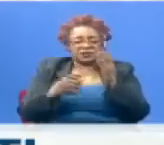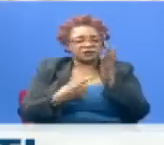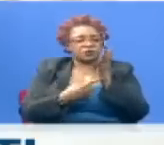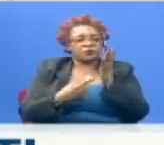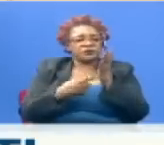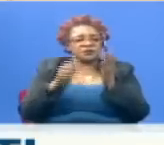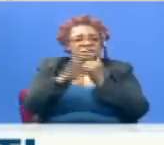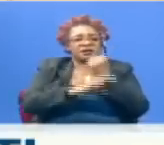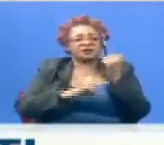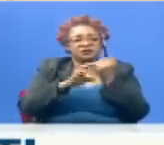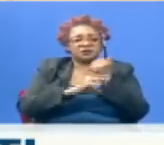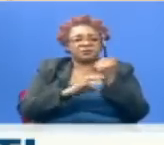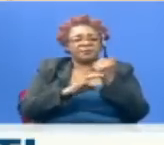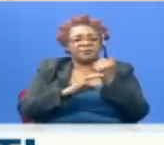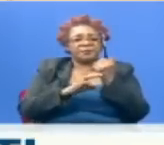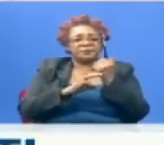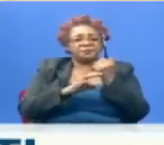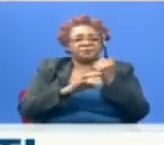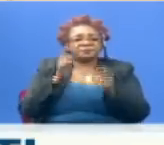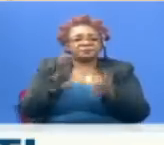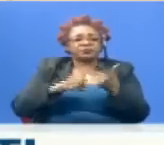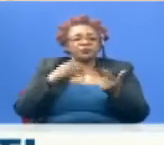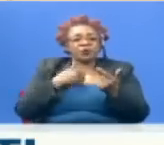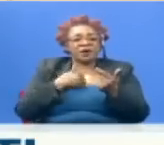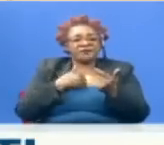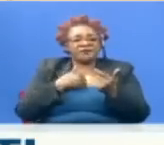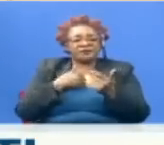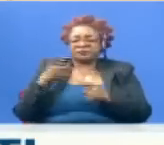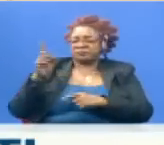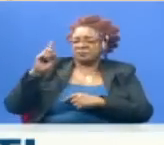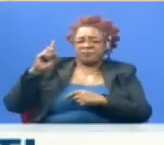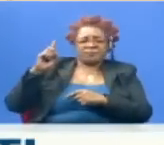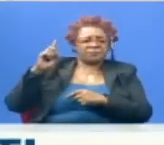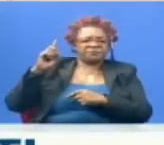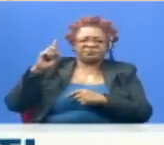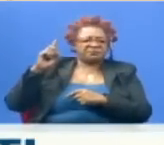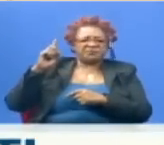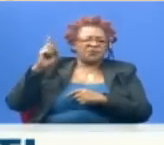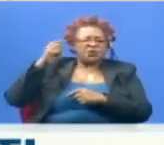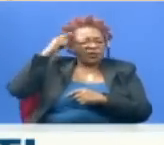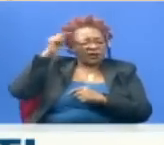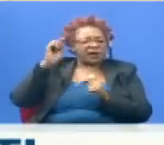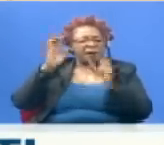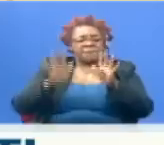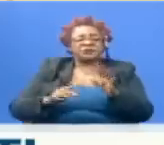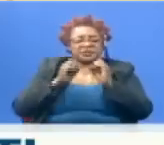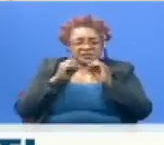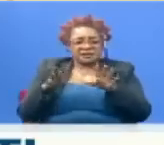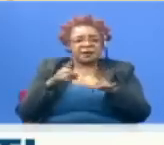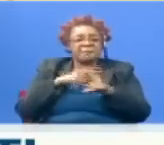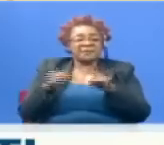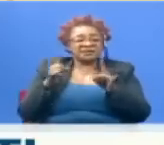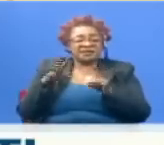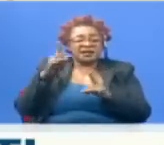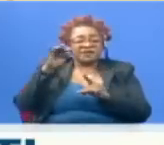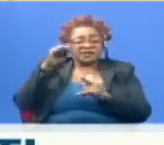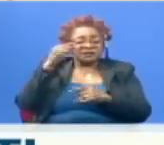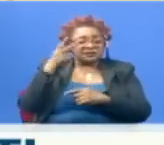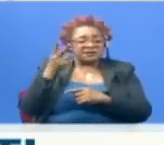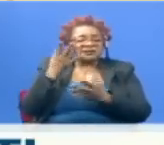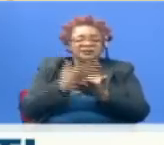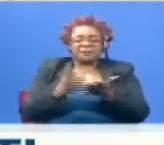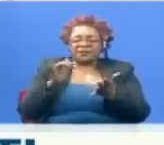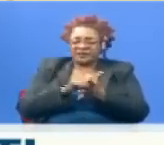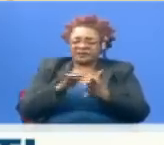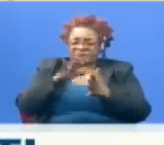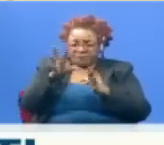nchini. Bidhaa iliyo mbele yangu kwa wengi haina maana, lakini kwa David Kamau ni mali ambayo amekuwa